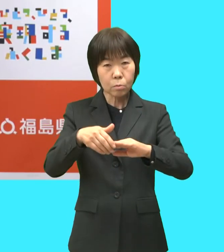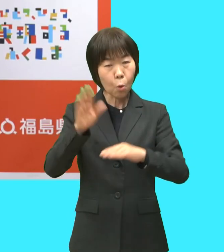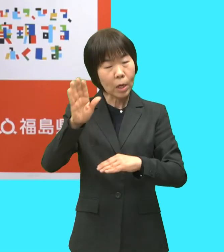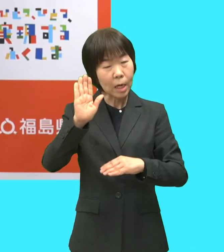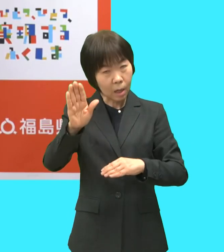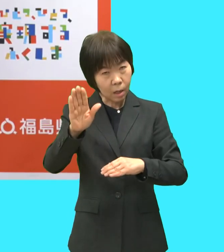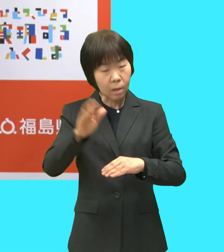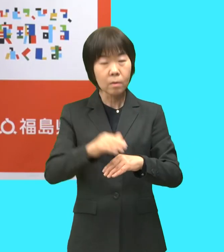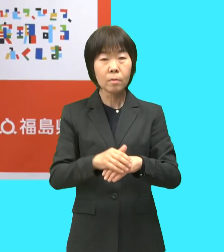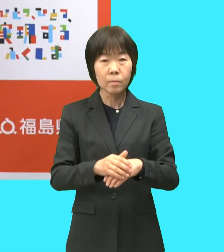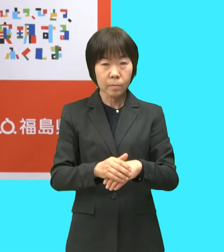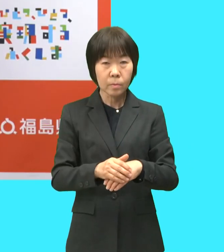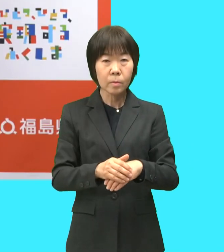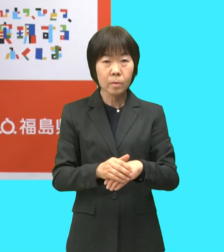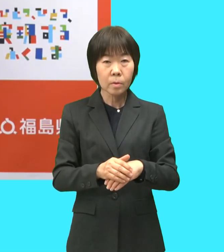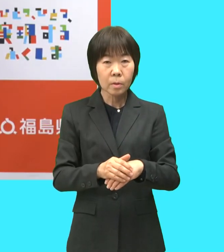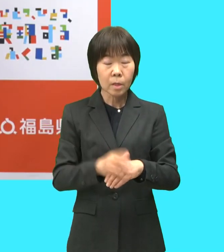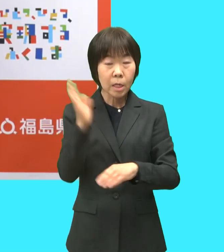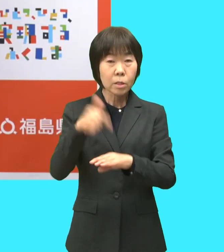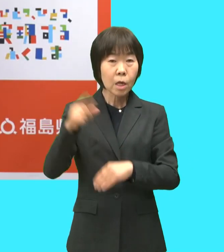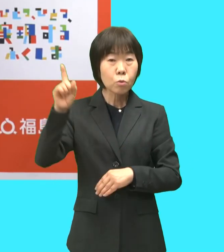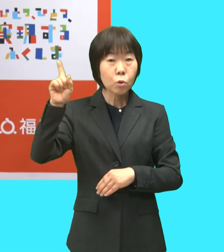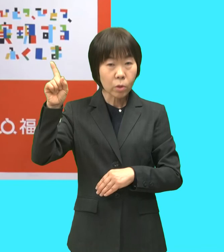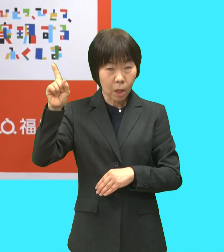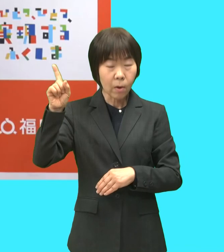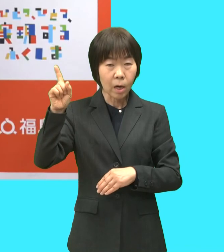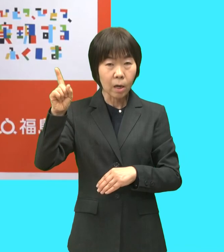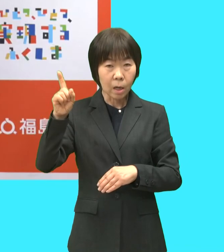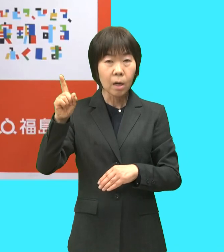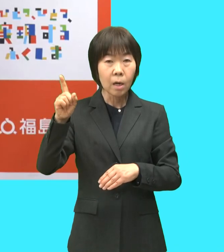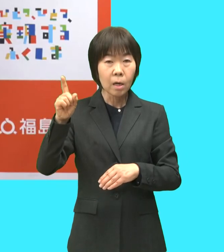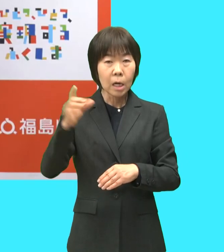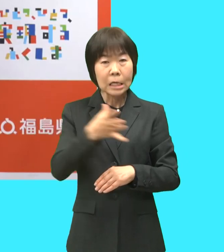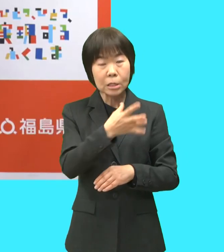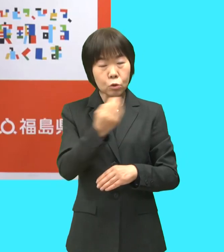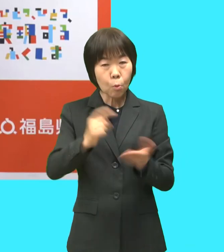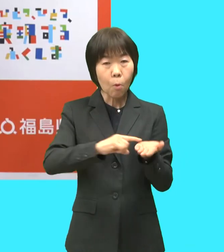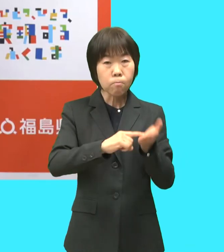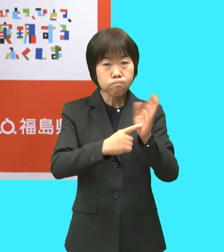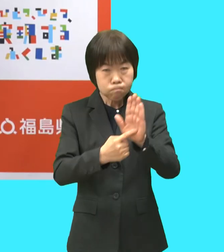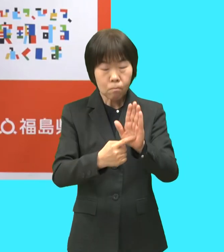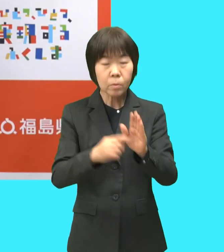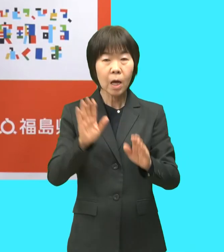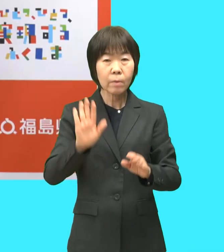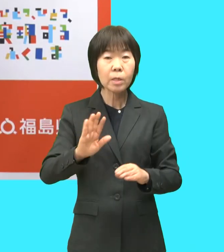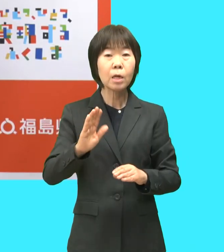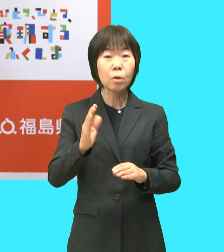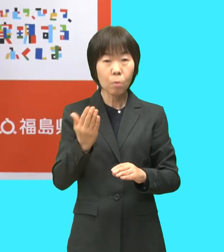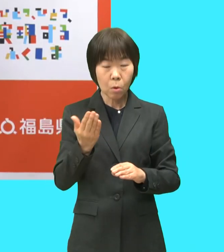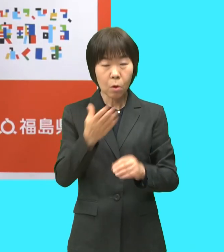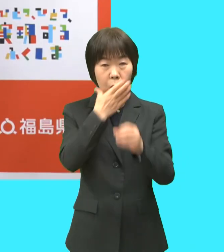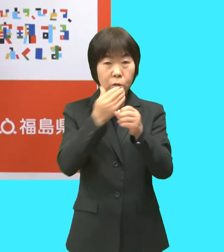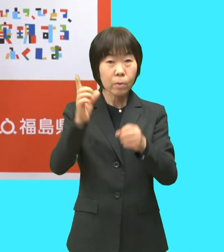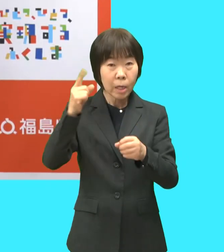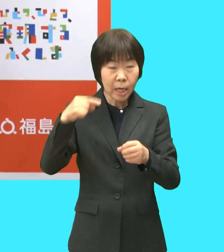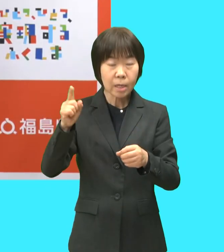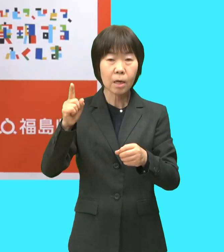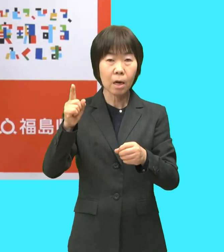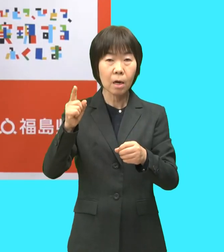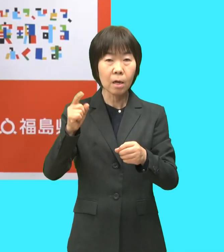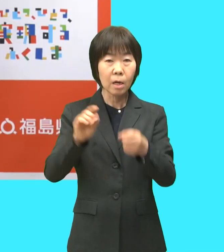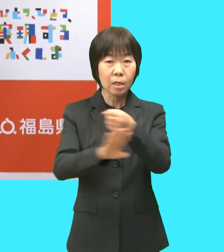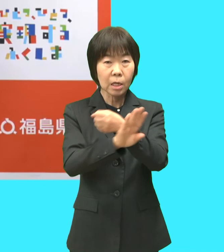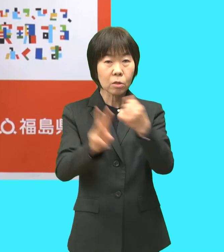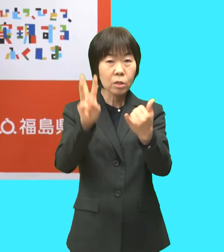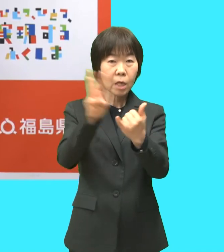階であります。したがって政府においてはすでに幾度も明示をしていただいていますが、福島県が原